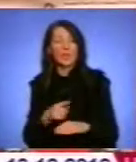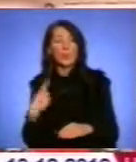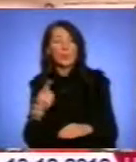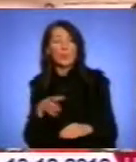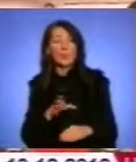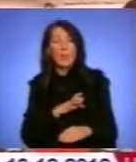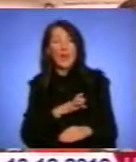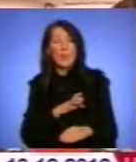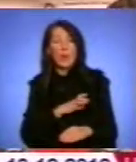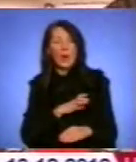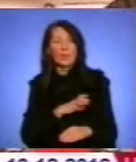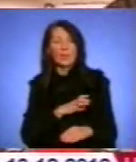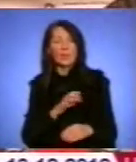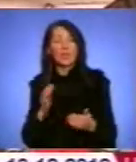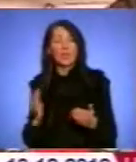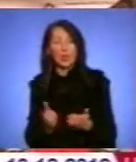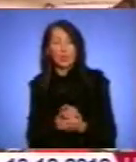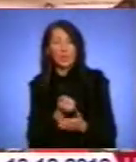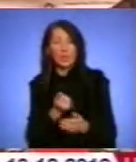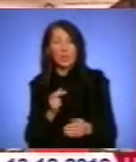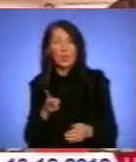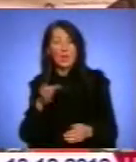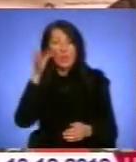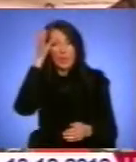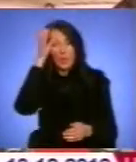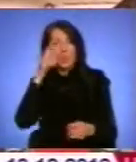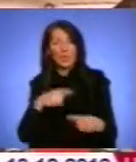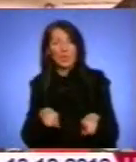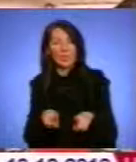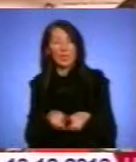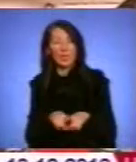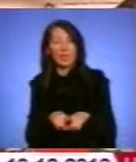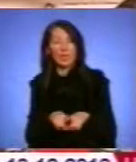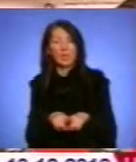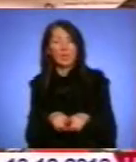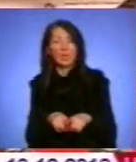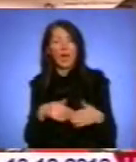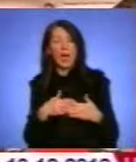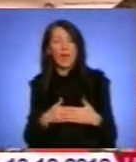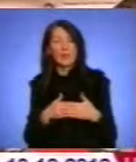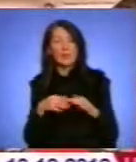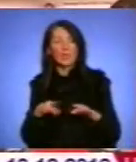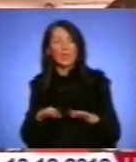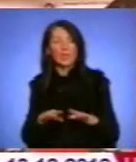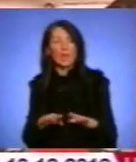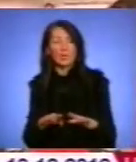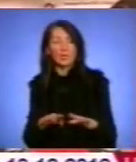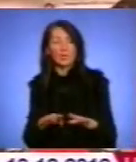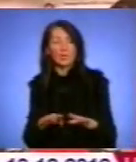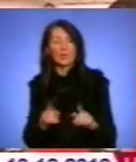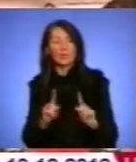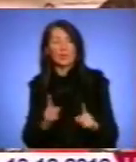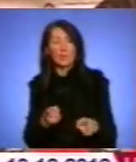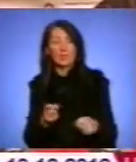область багата досягненнями як в науці, так і активною діяльністю